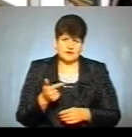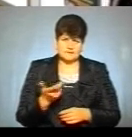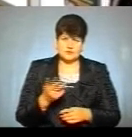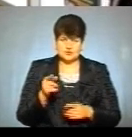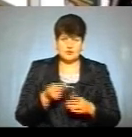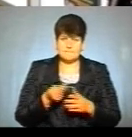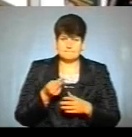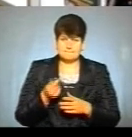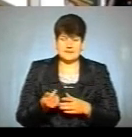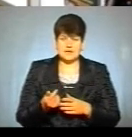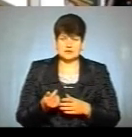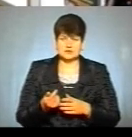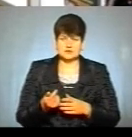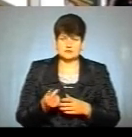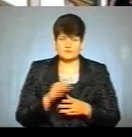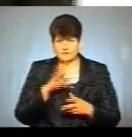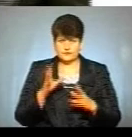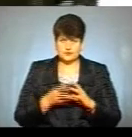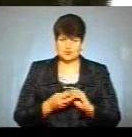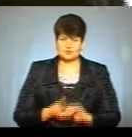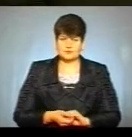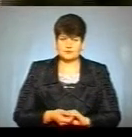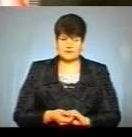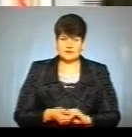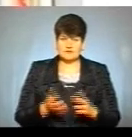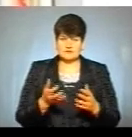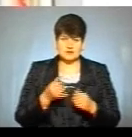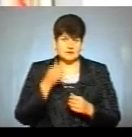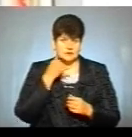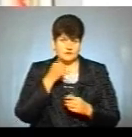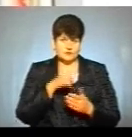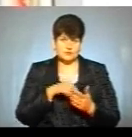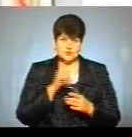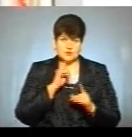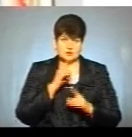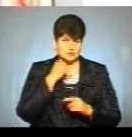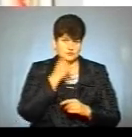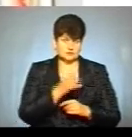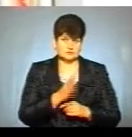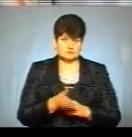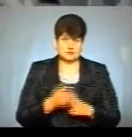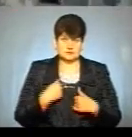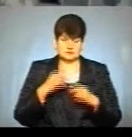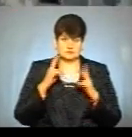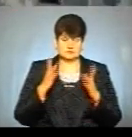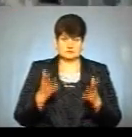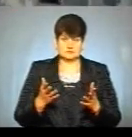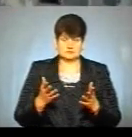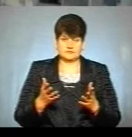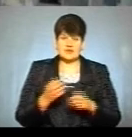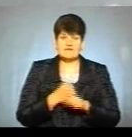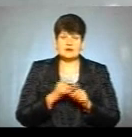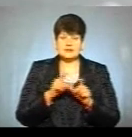платиш, щоб цілу суму. Взяла телефон, міську раду дзвонити, я не знаю. У аптеці